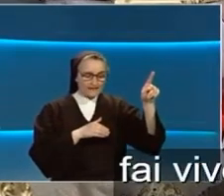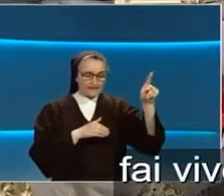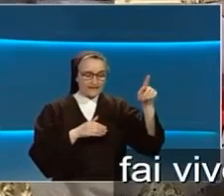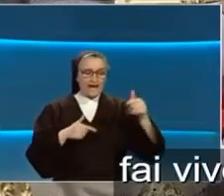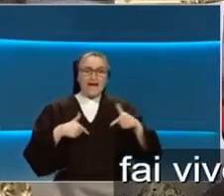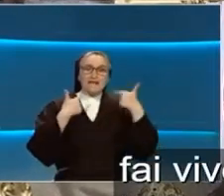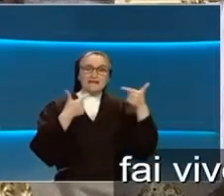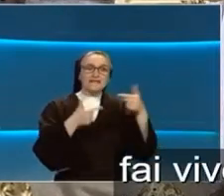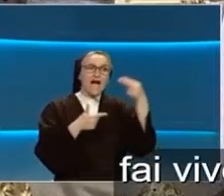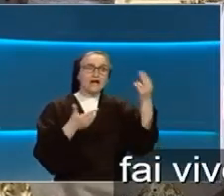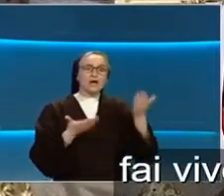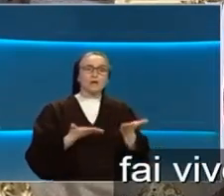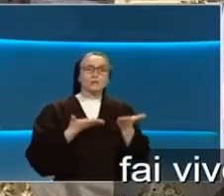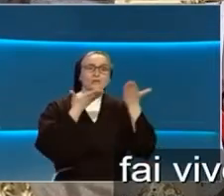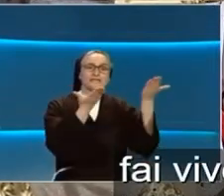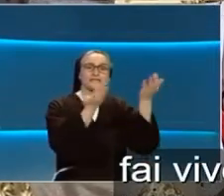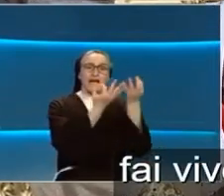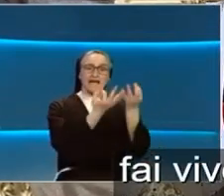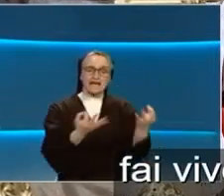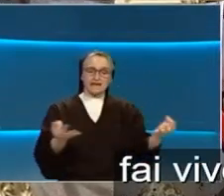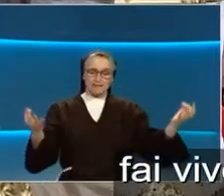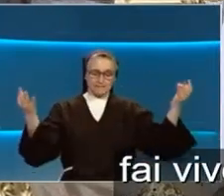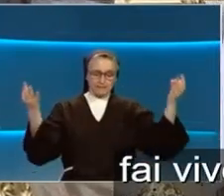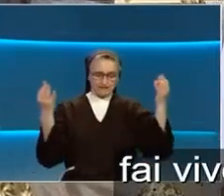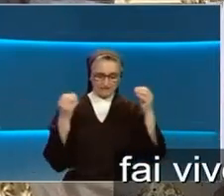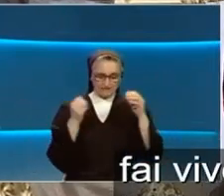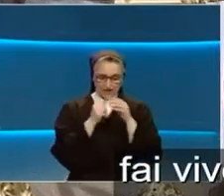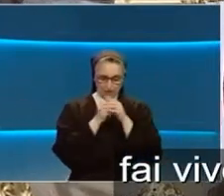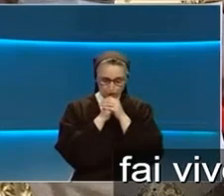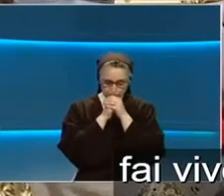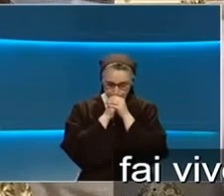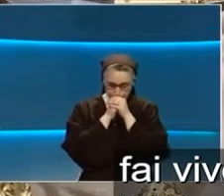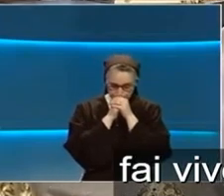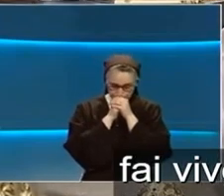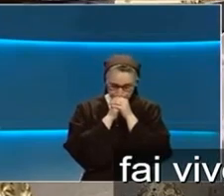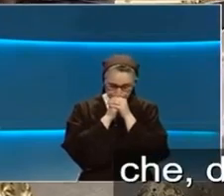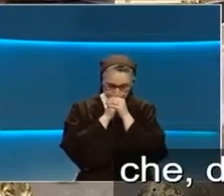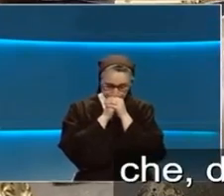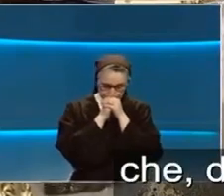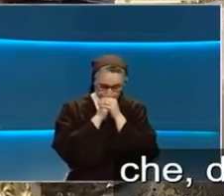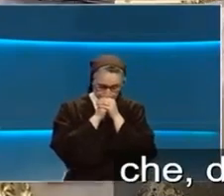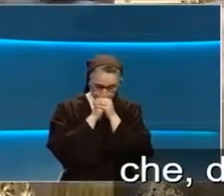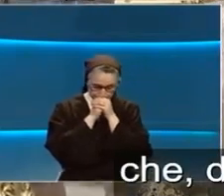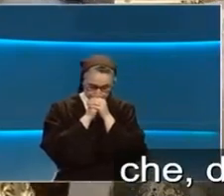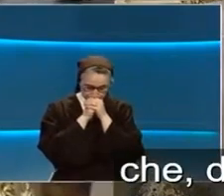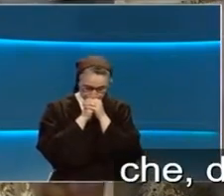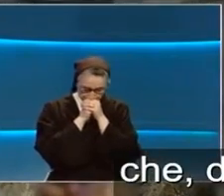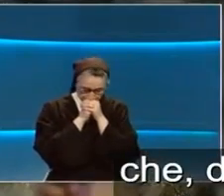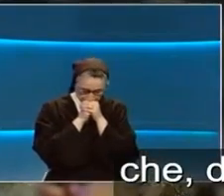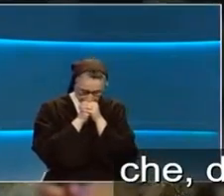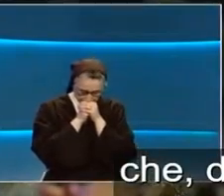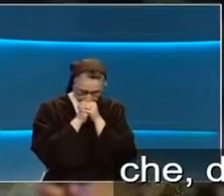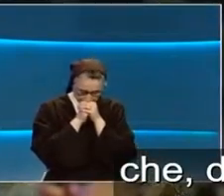ad occaso, oblatio mundo offeratur nomini tuo.